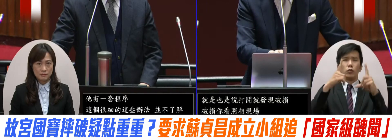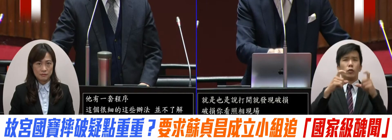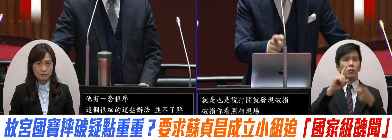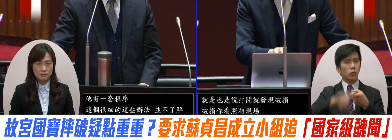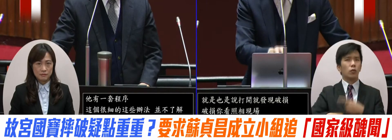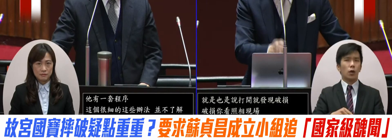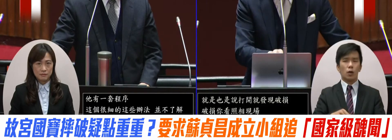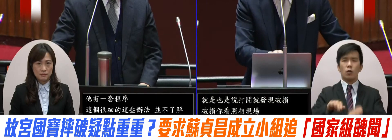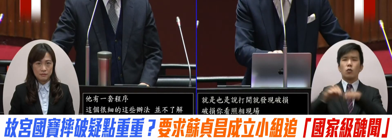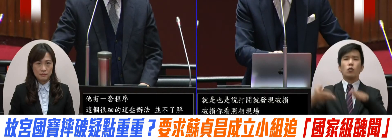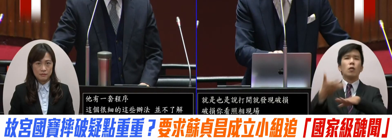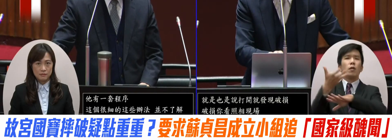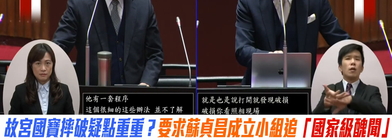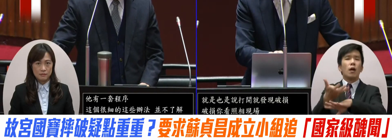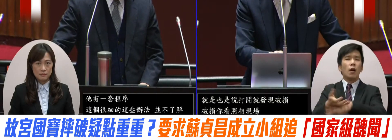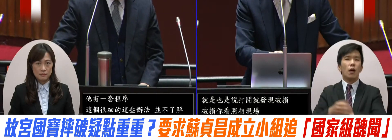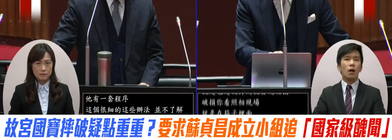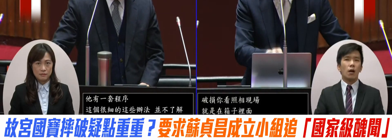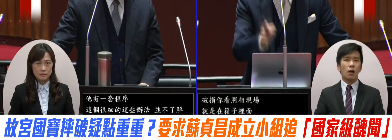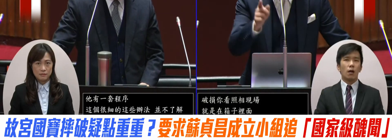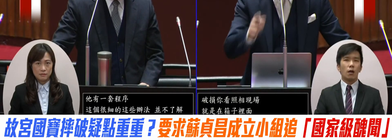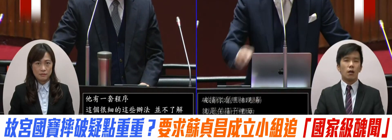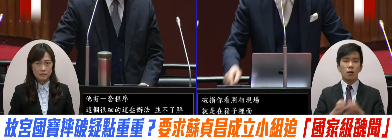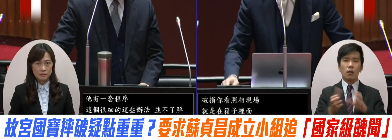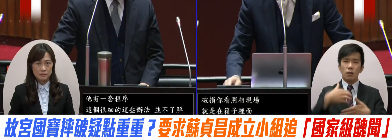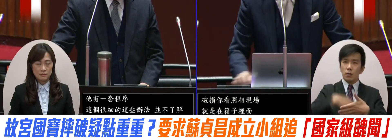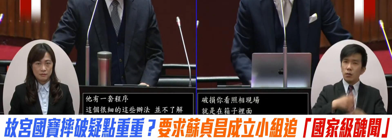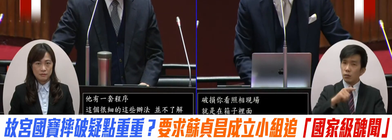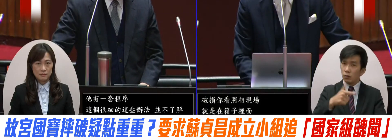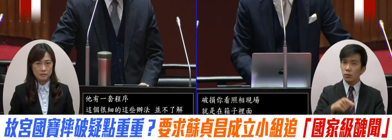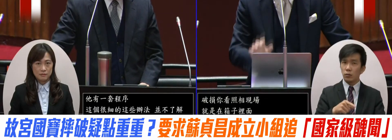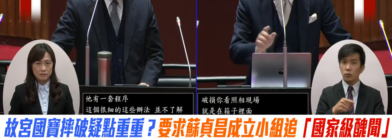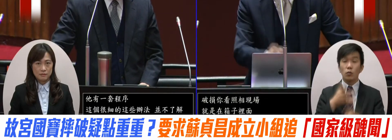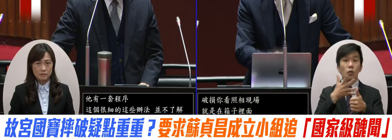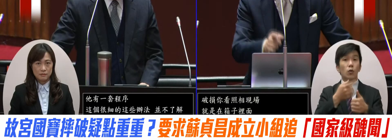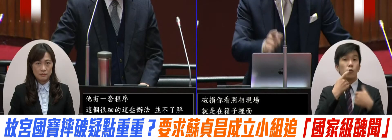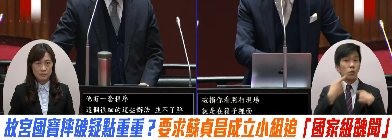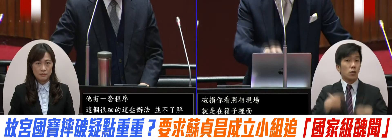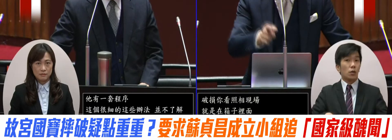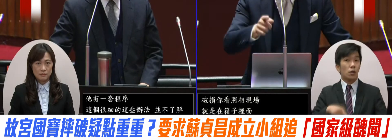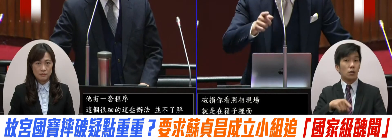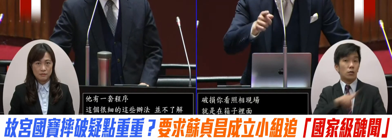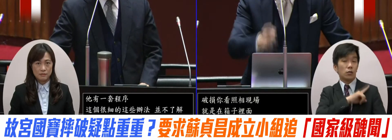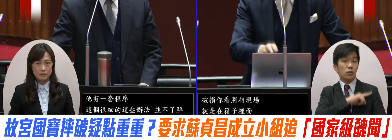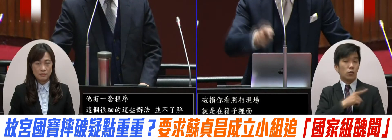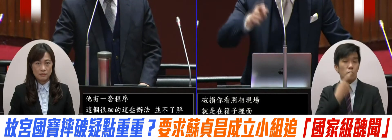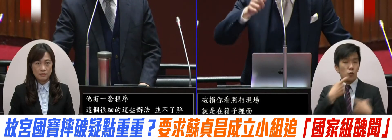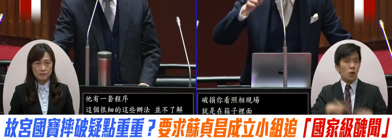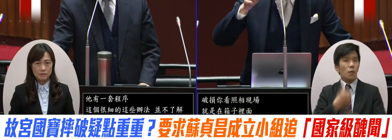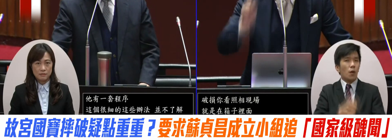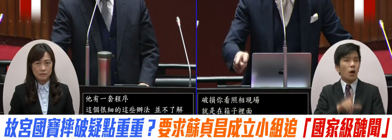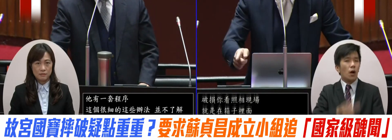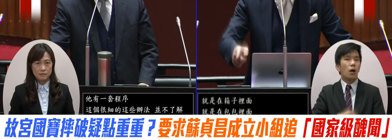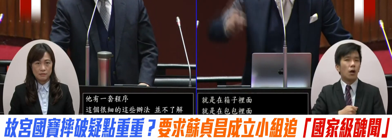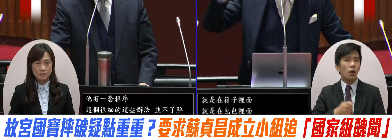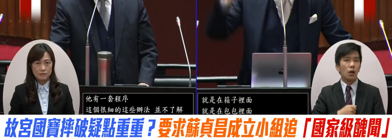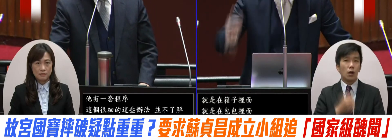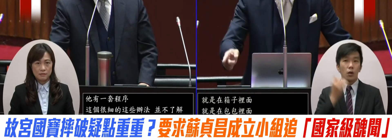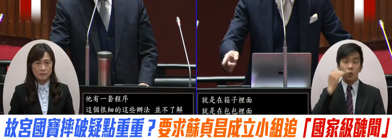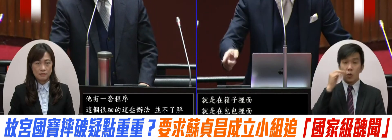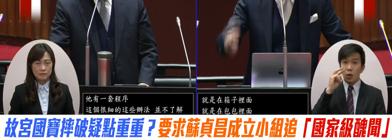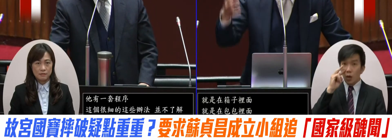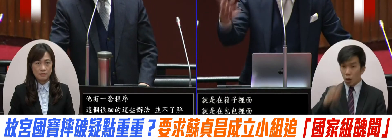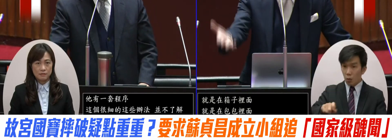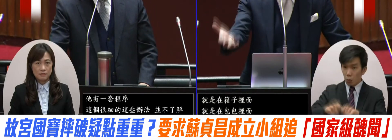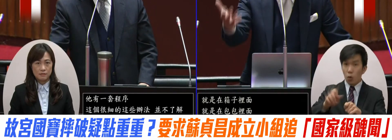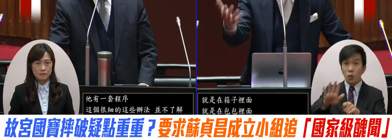外，而不是在盒子内呢？院长，你自己是律师，基本上如果他今天说一看到破碎马上